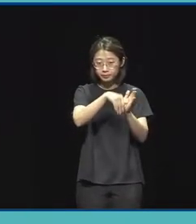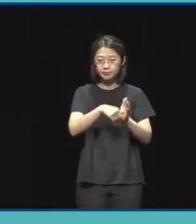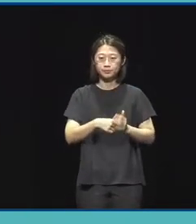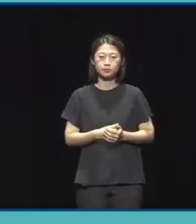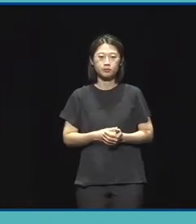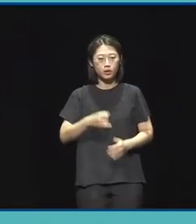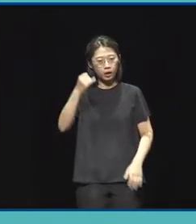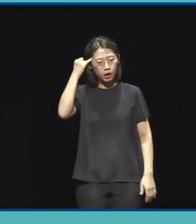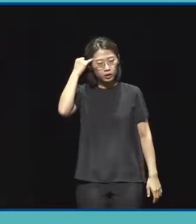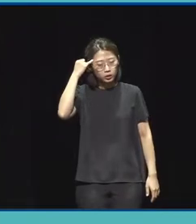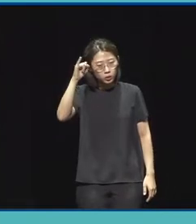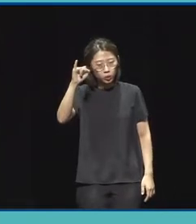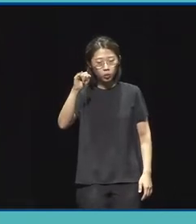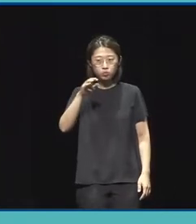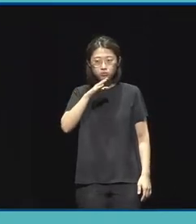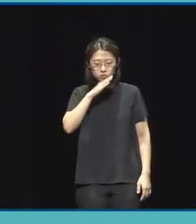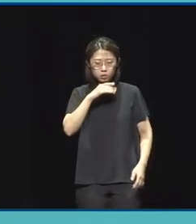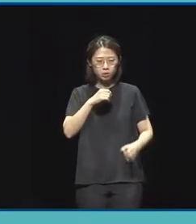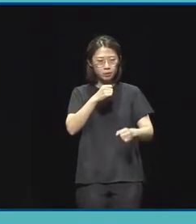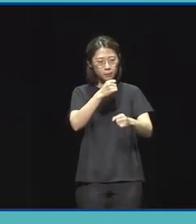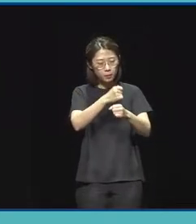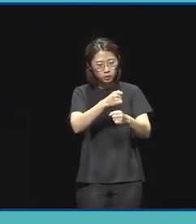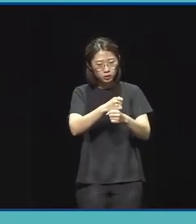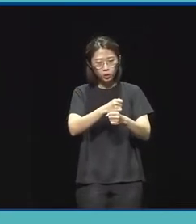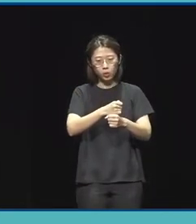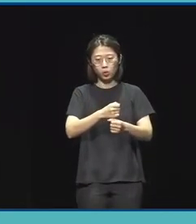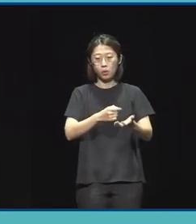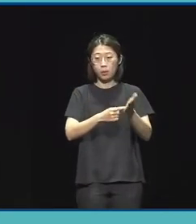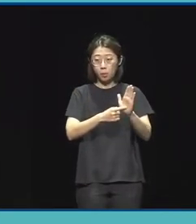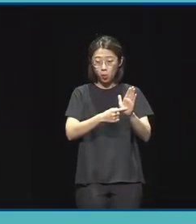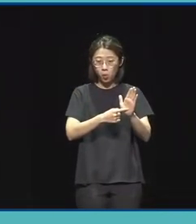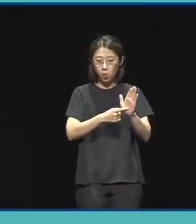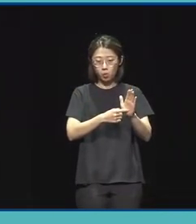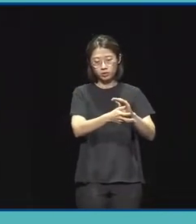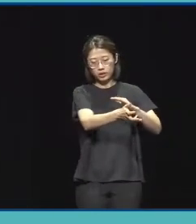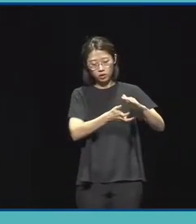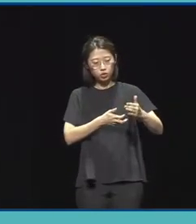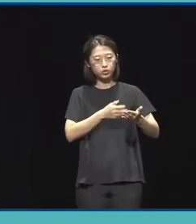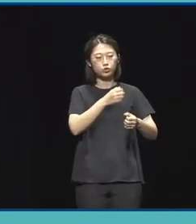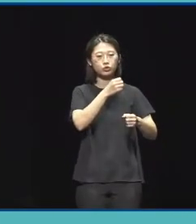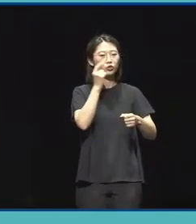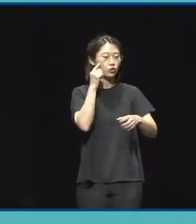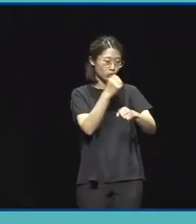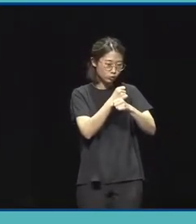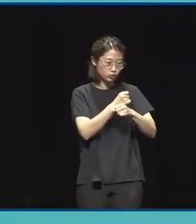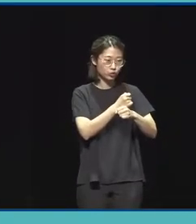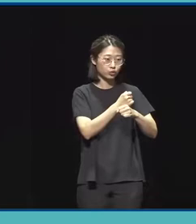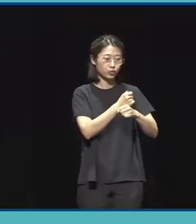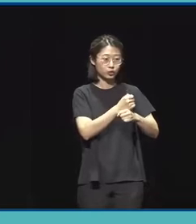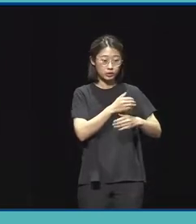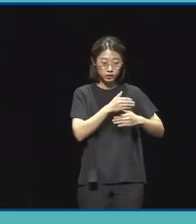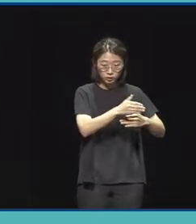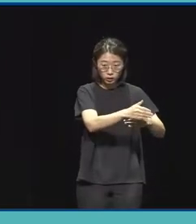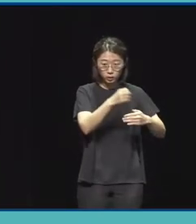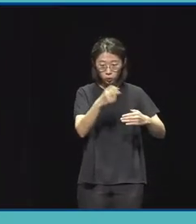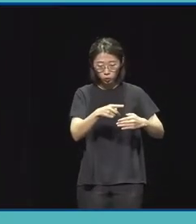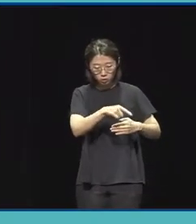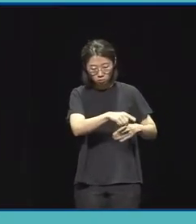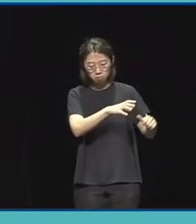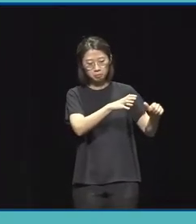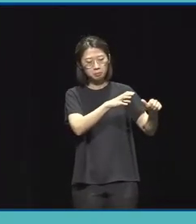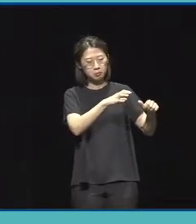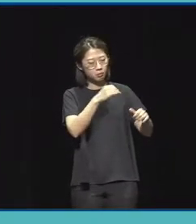아이디어를 구현하고 발현하는 단계인 사전 연구 단계와 그 다음에 그렇게 구현된 아이디어들을